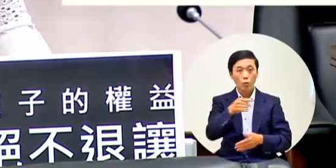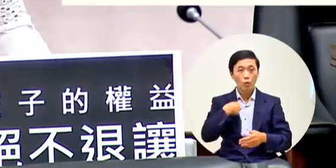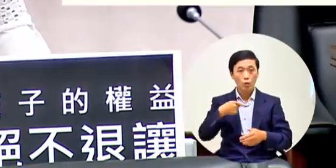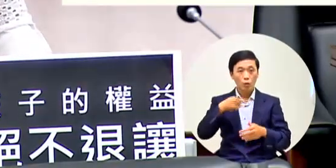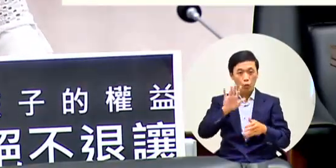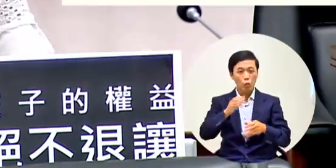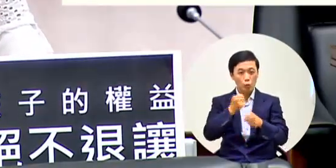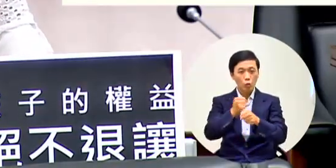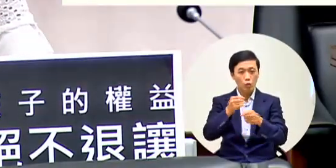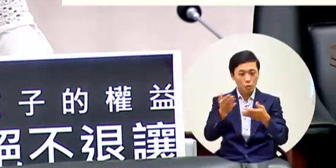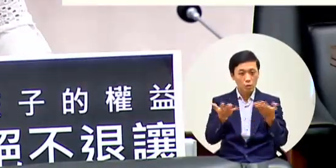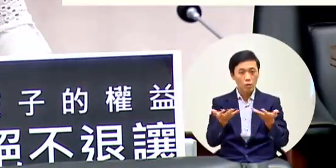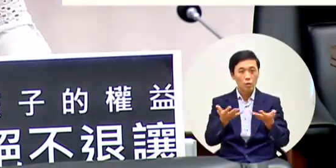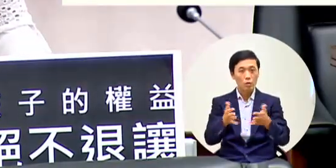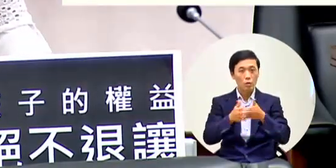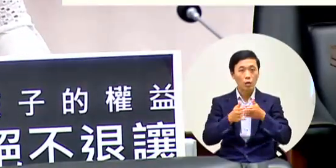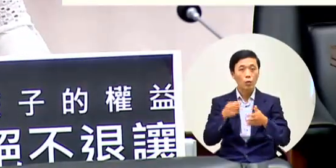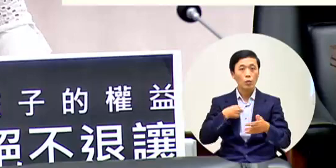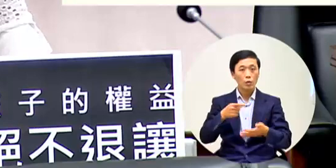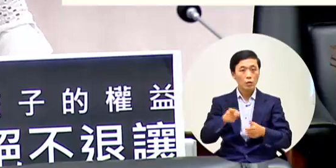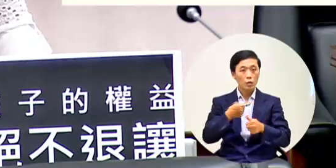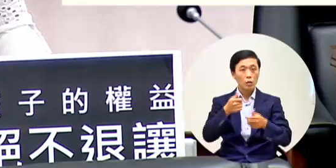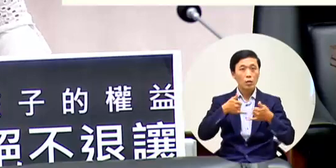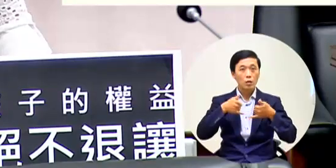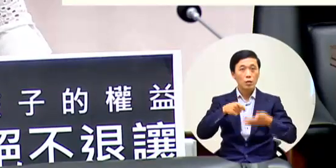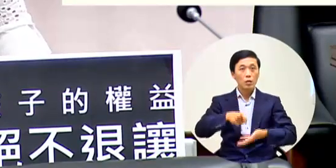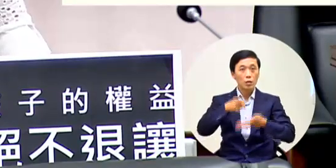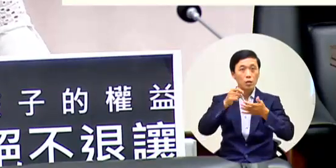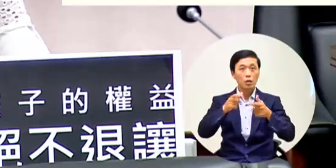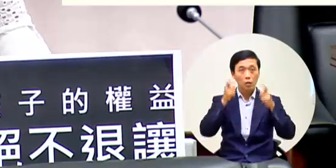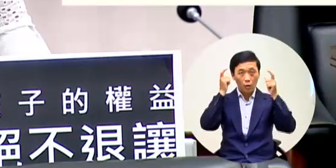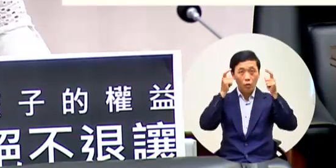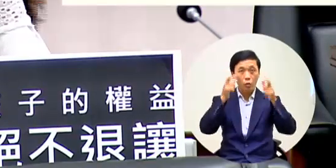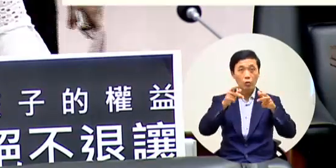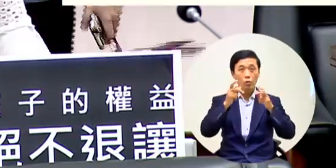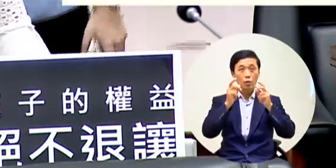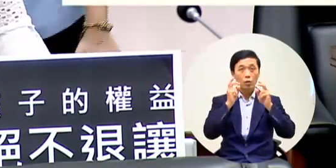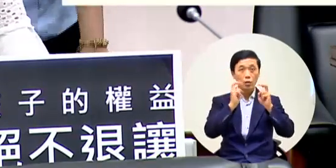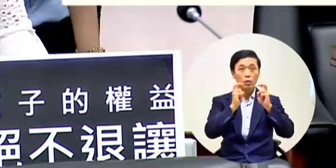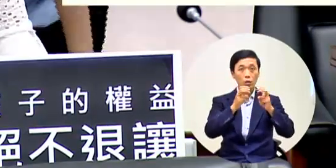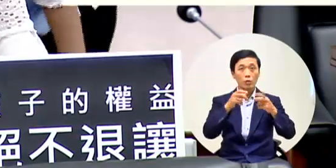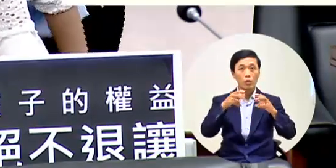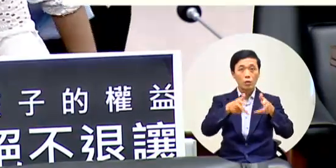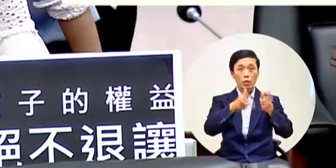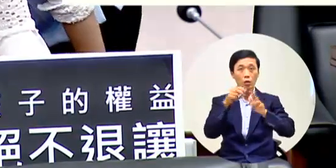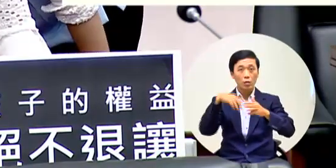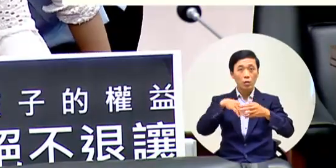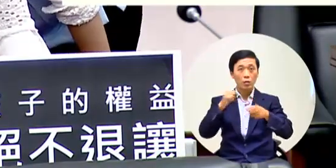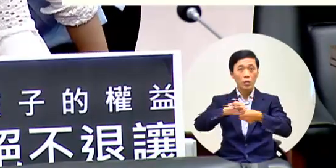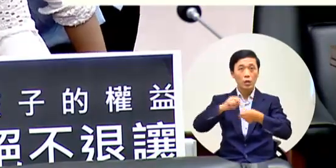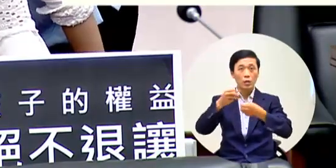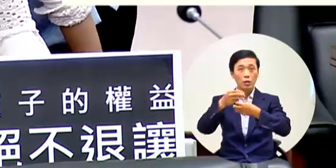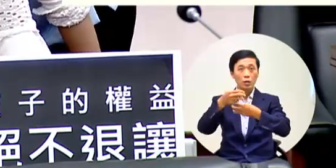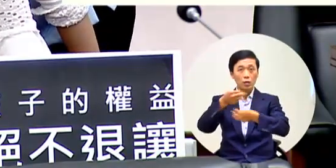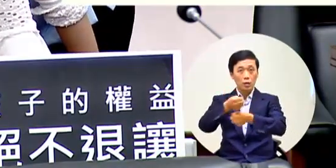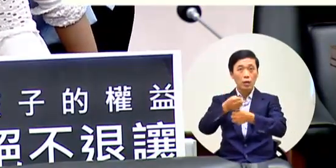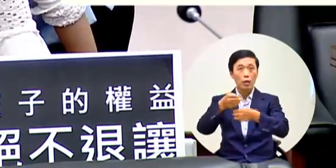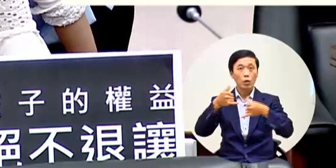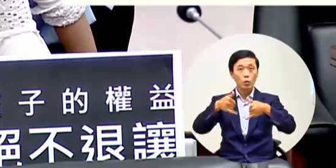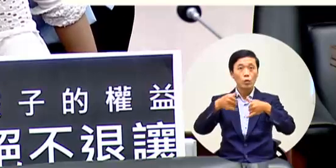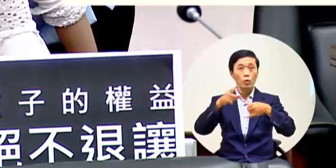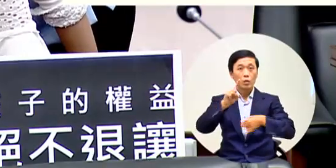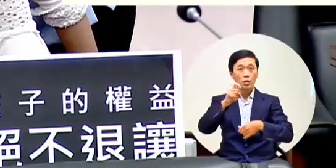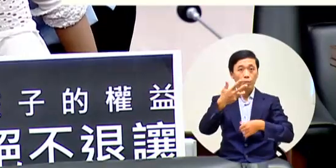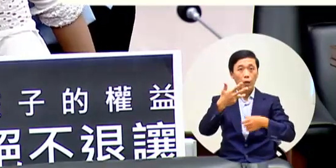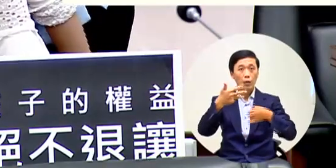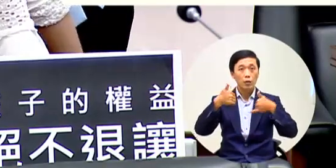哈。那我想我先提高捷桥下的这个加昌路18巷的篮球场的加设围篱哈。这个就刚好是我们加昌